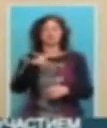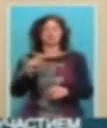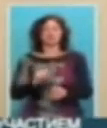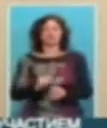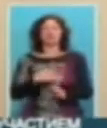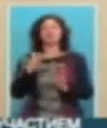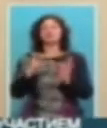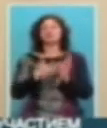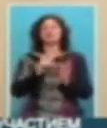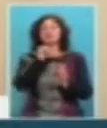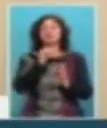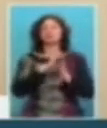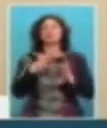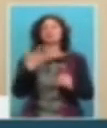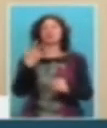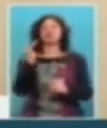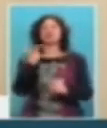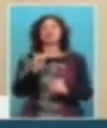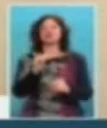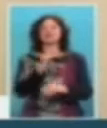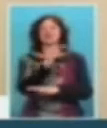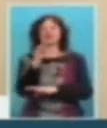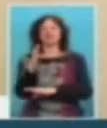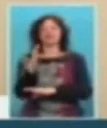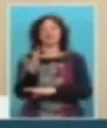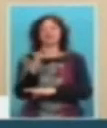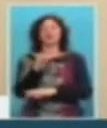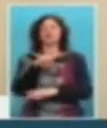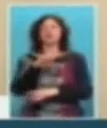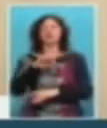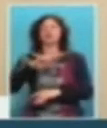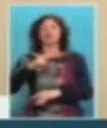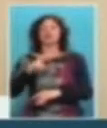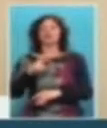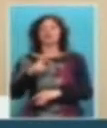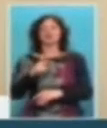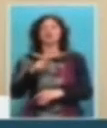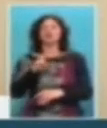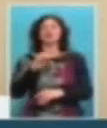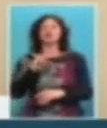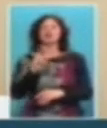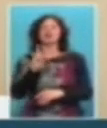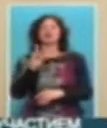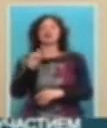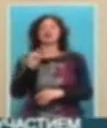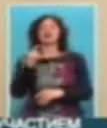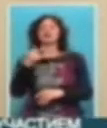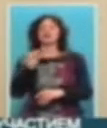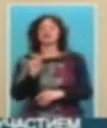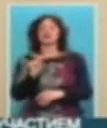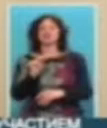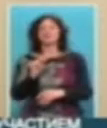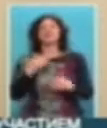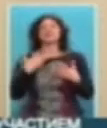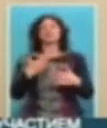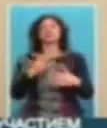В городе Кустанай более 5000 деревьев. Только породы тополь, а также породы клен, карагач, ива, требующих